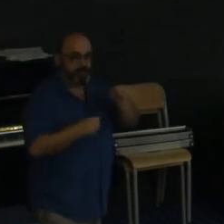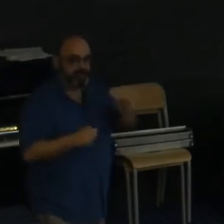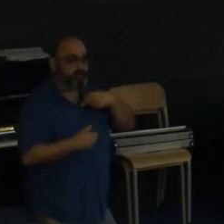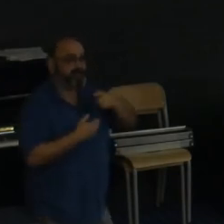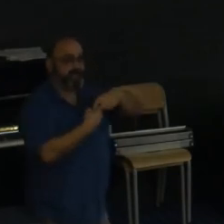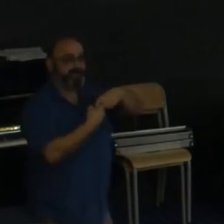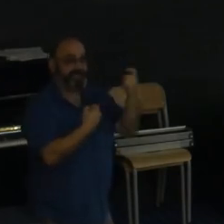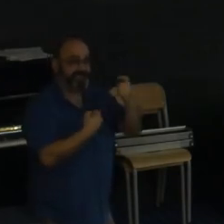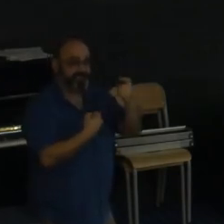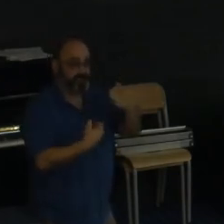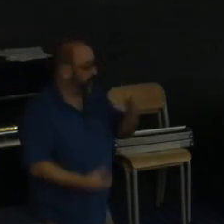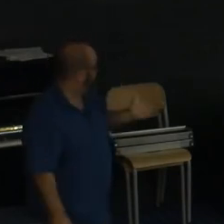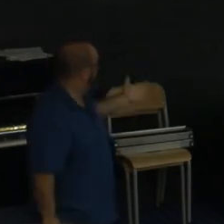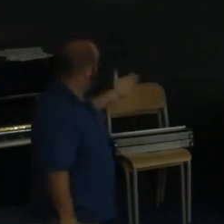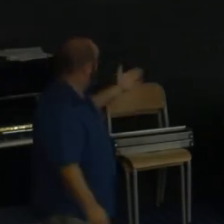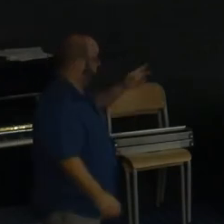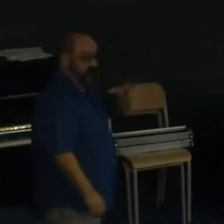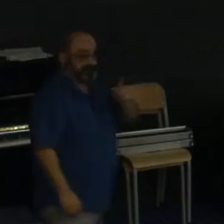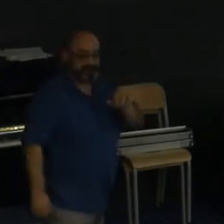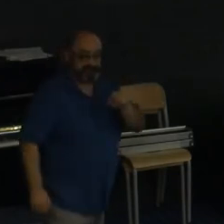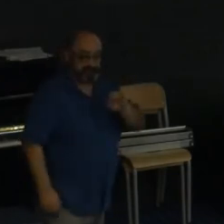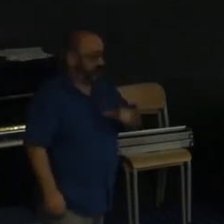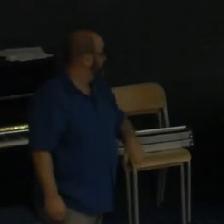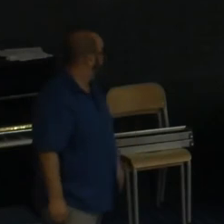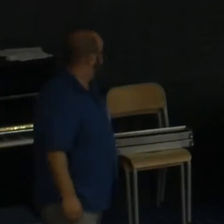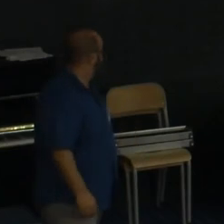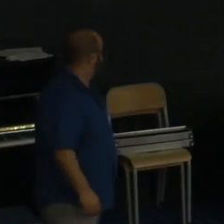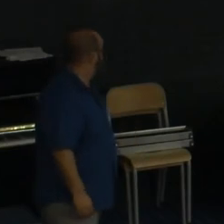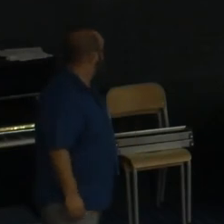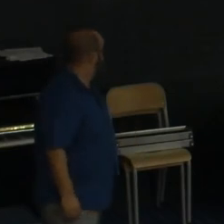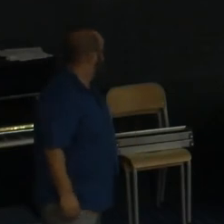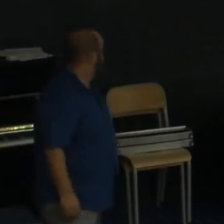Donc pour le désactiver, c'est disable, on va pas se casser la tête, et